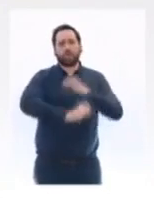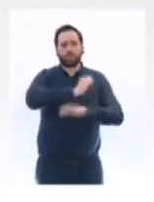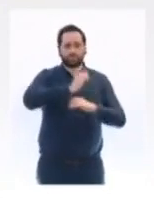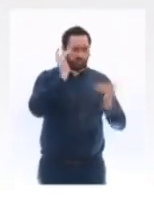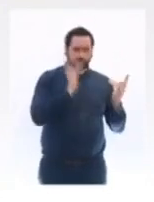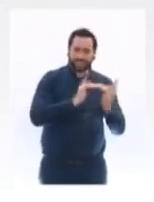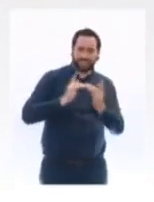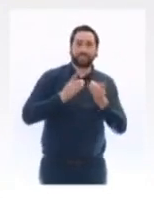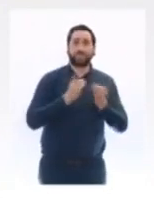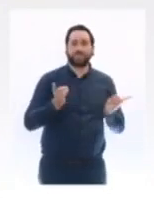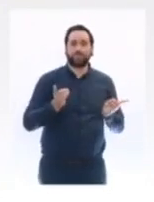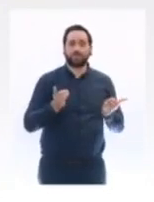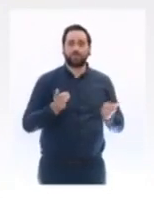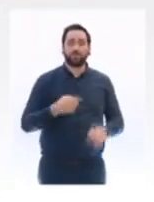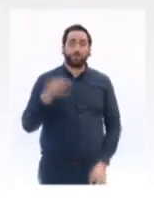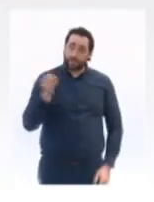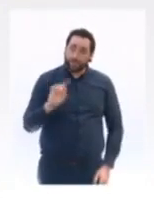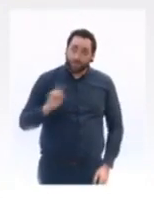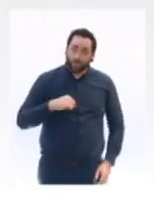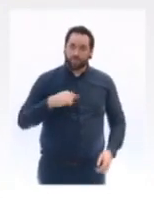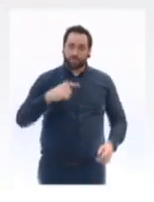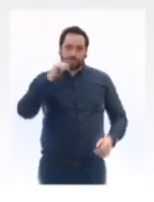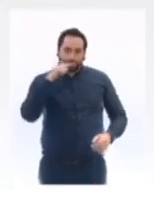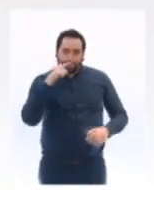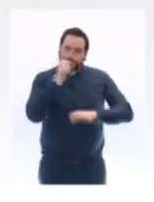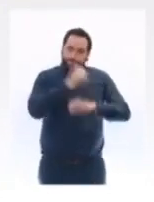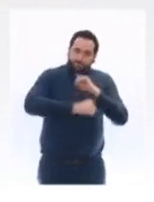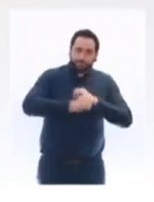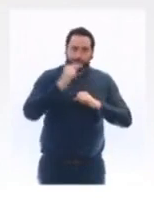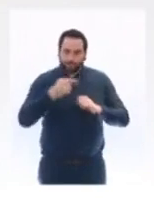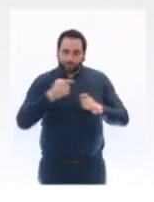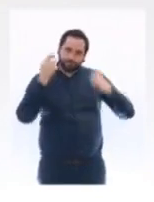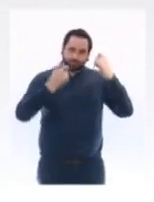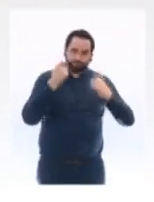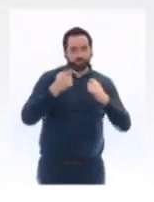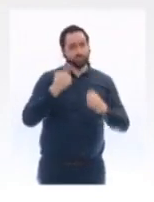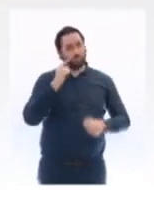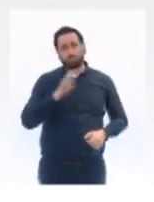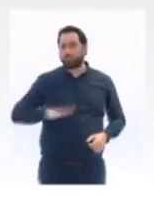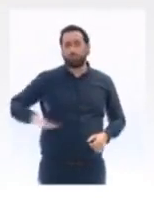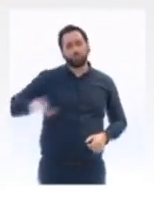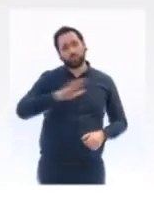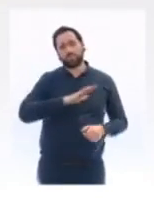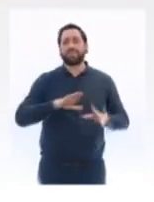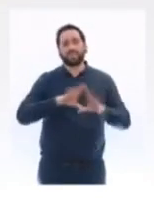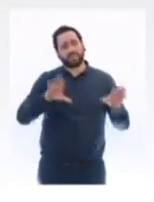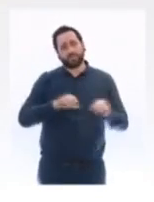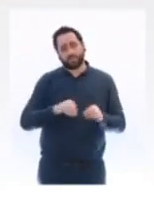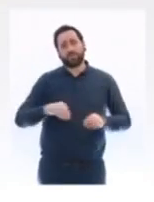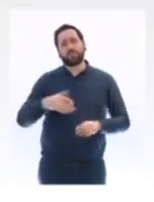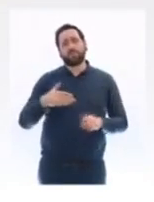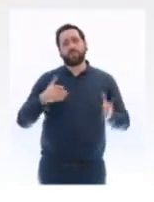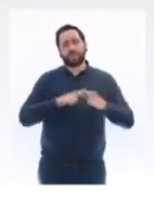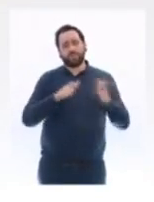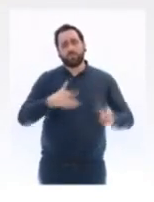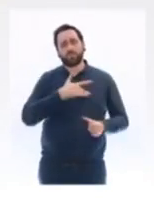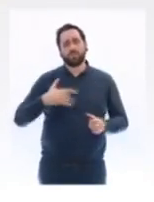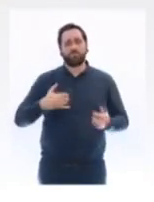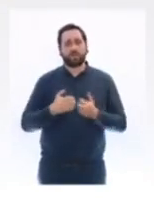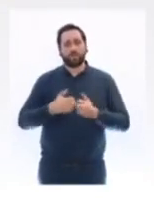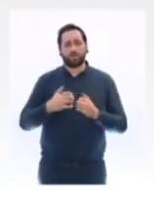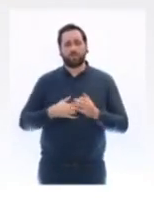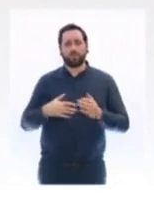de réanimation. Nous avions ouvert 6400 lits en date d'hier. Et en fait, le nombre de lits augmente au fur et à mesure que les